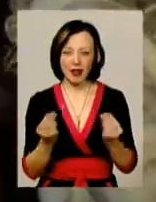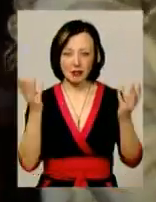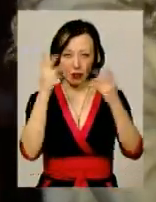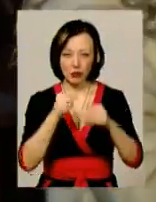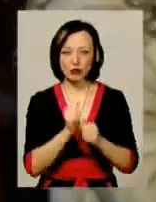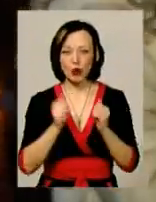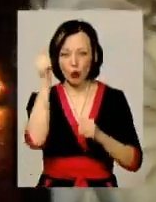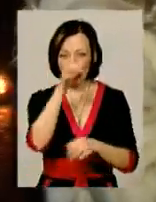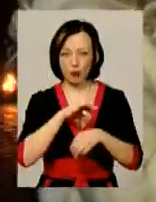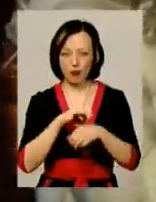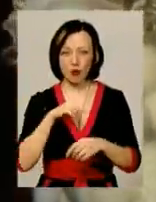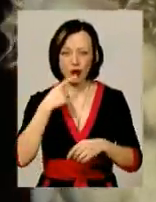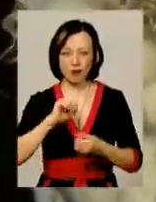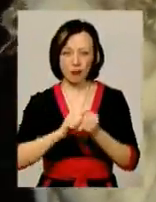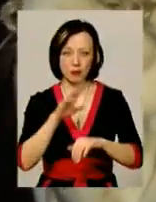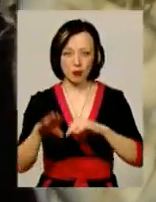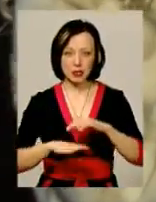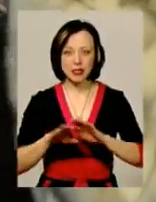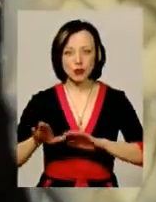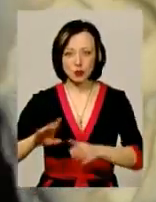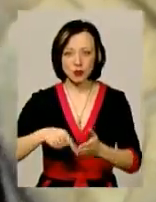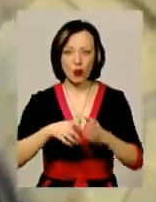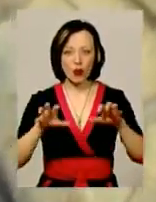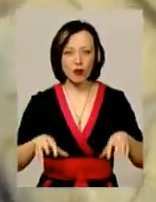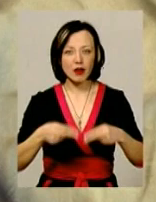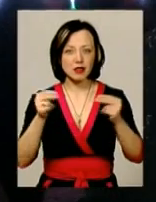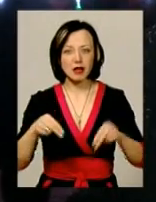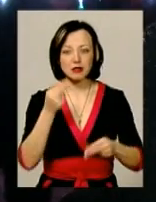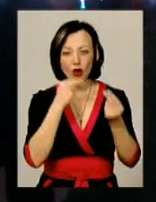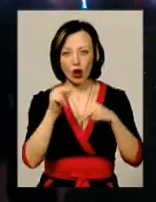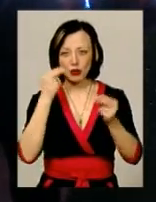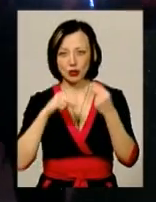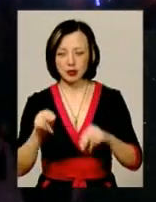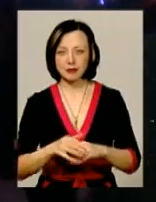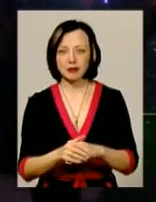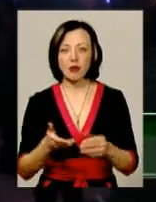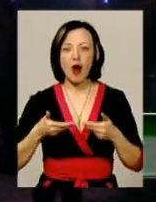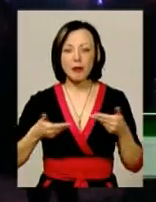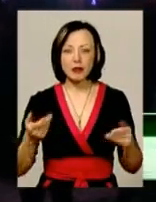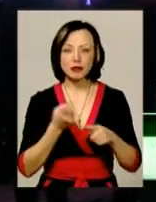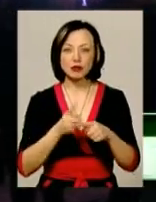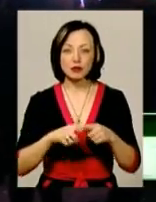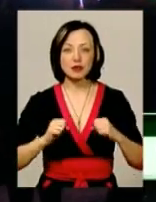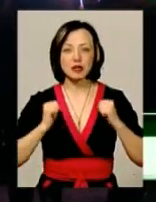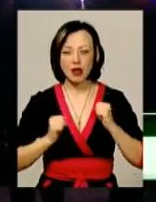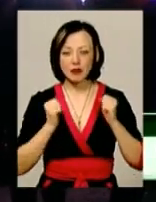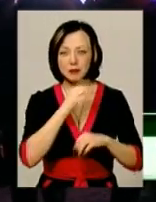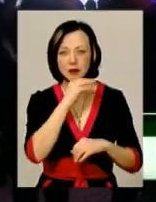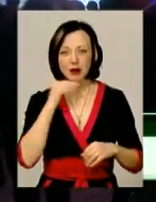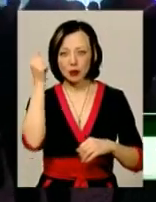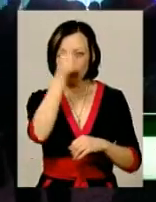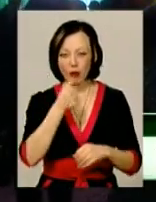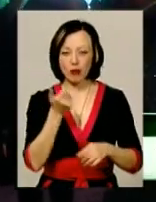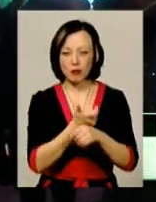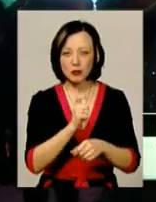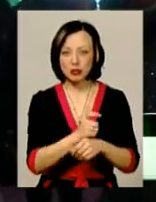кожного разу, вважає заступник міського голови Вадим Савчук, такі реєстрації стають кращими. Ми до цього йшли не один рік і з кожним роком все більше